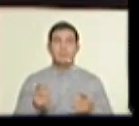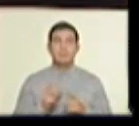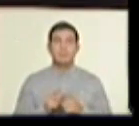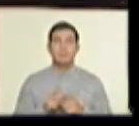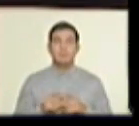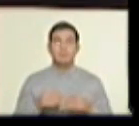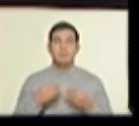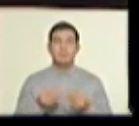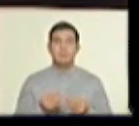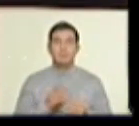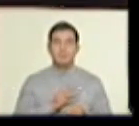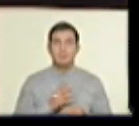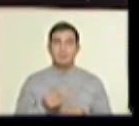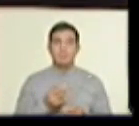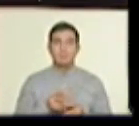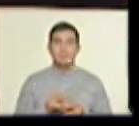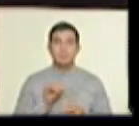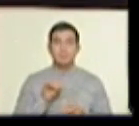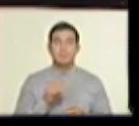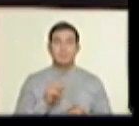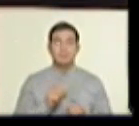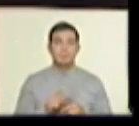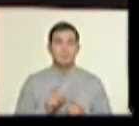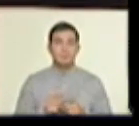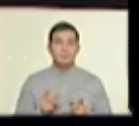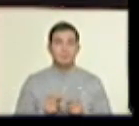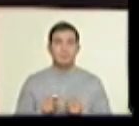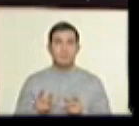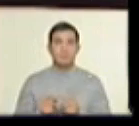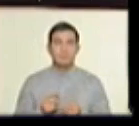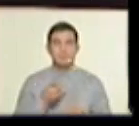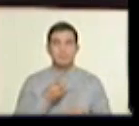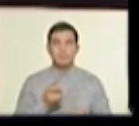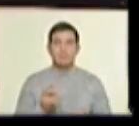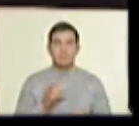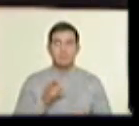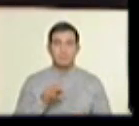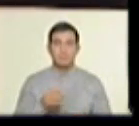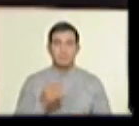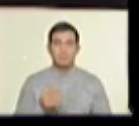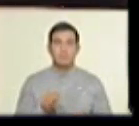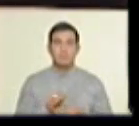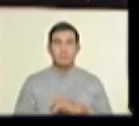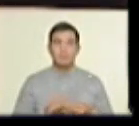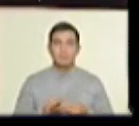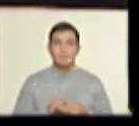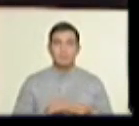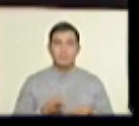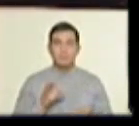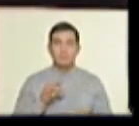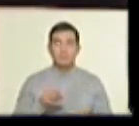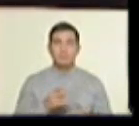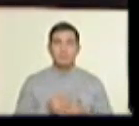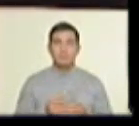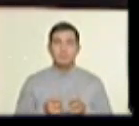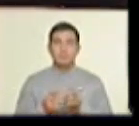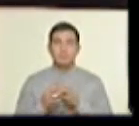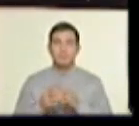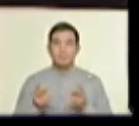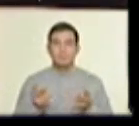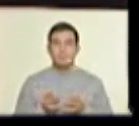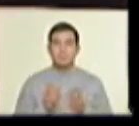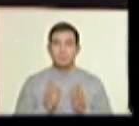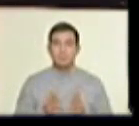berilgan. Biz ana shu so'zlardan juft otlar yoki takroriy otlar yasashimiz kerak